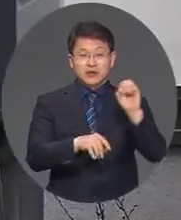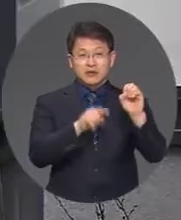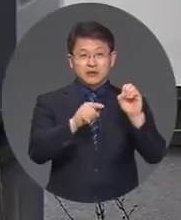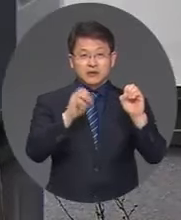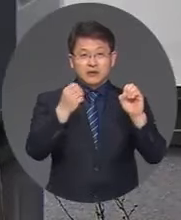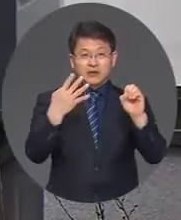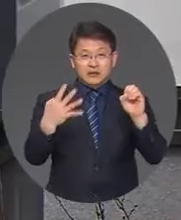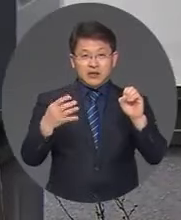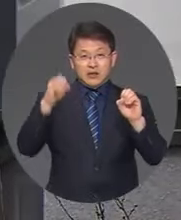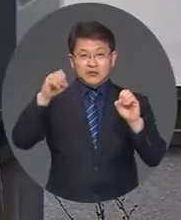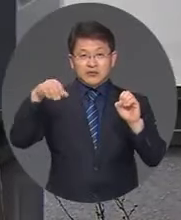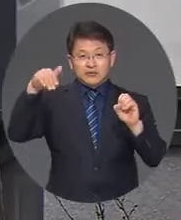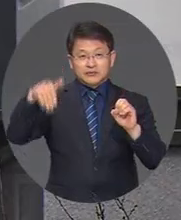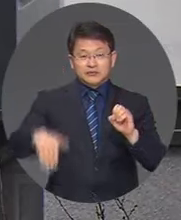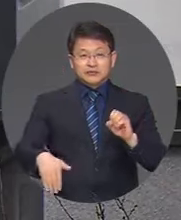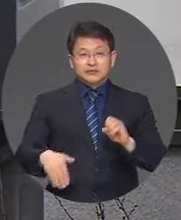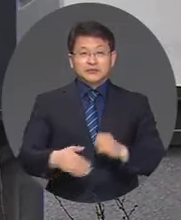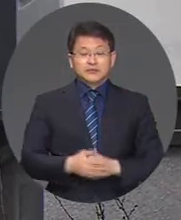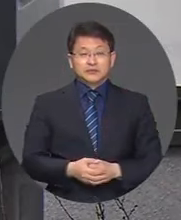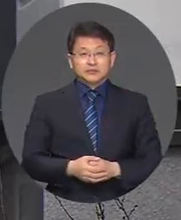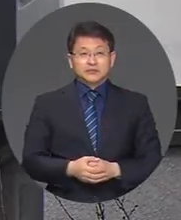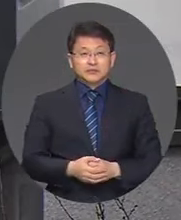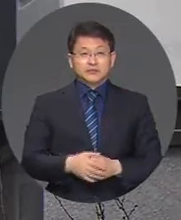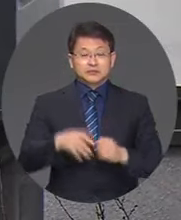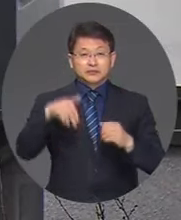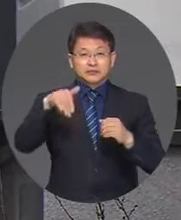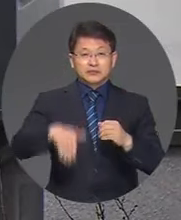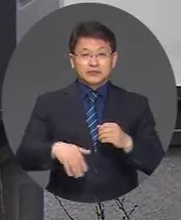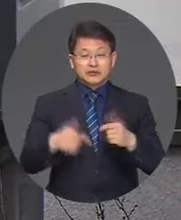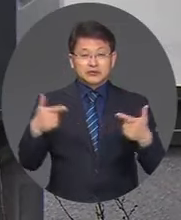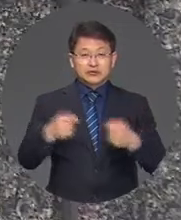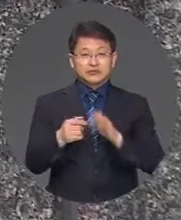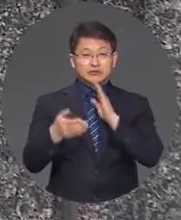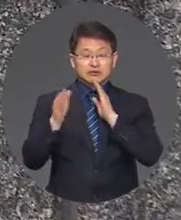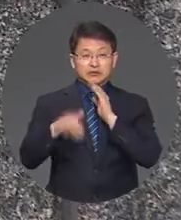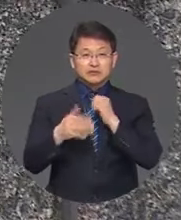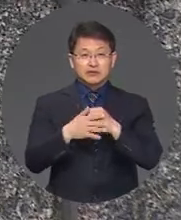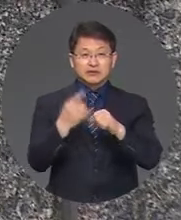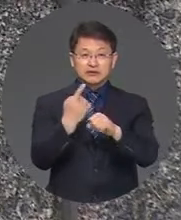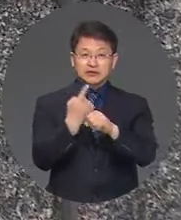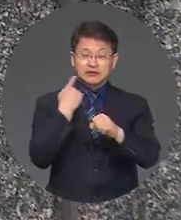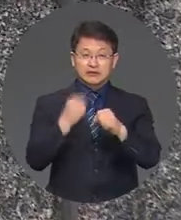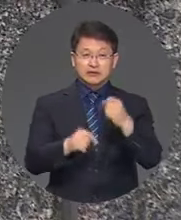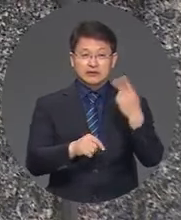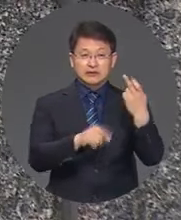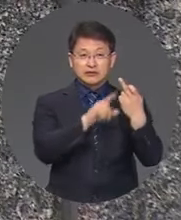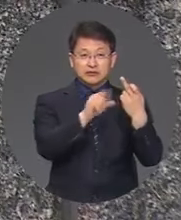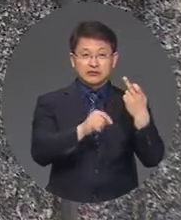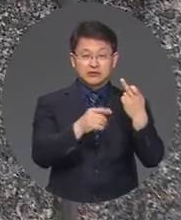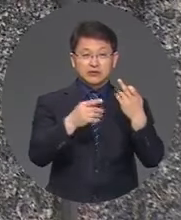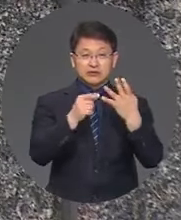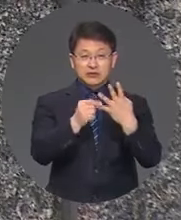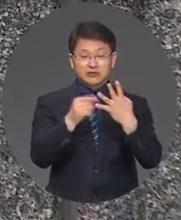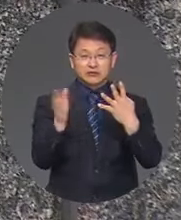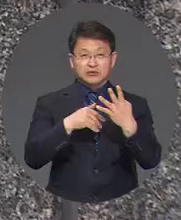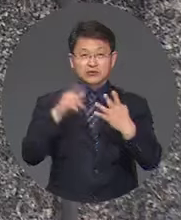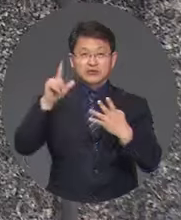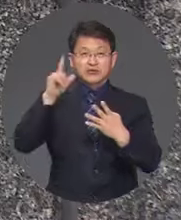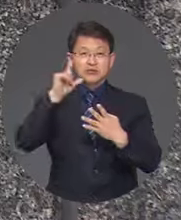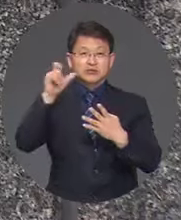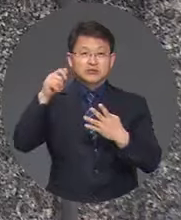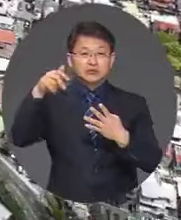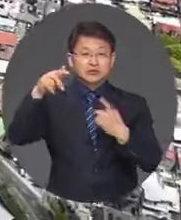0.04% 하락했습니다 하락폭은 감소했지만 지난해 11월 넷째 주부터 15주 연속